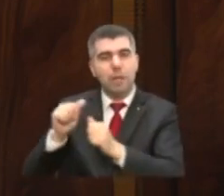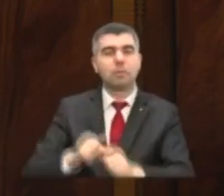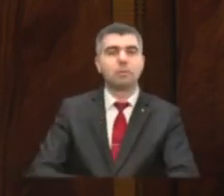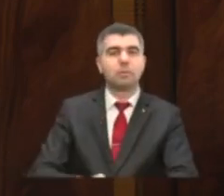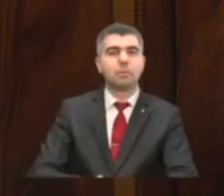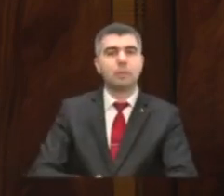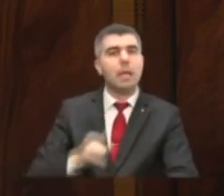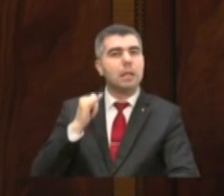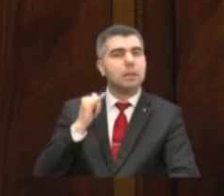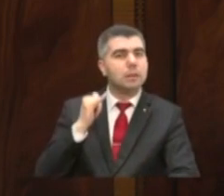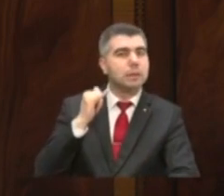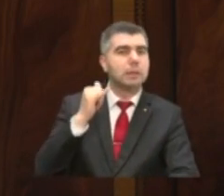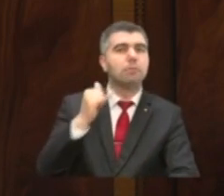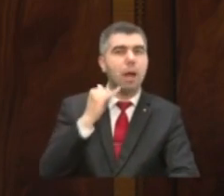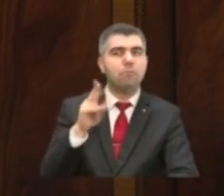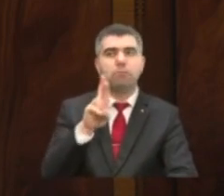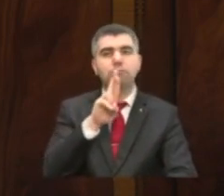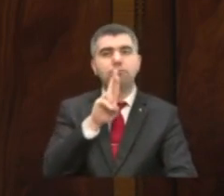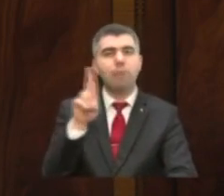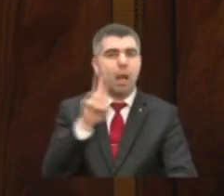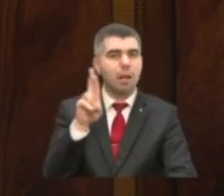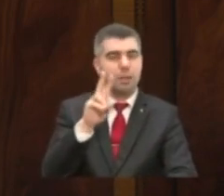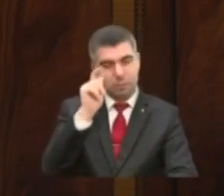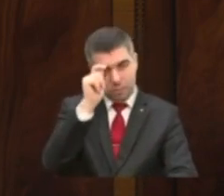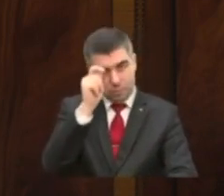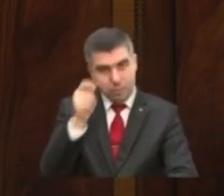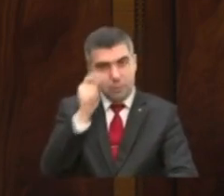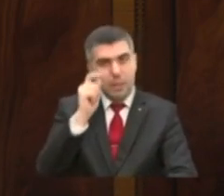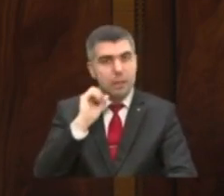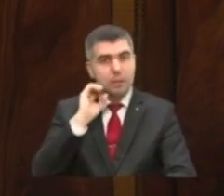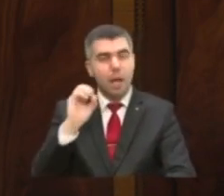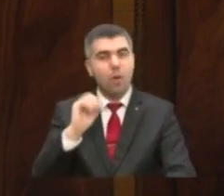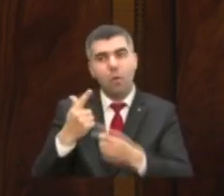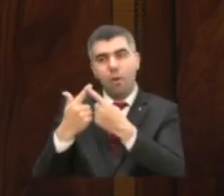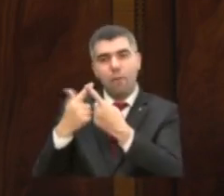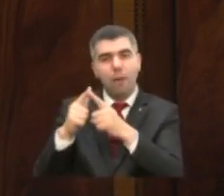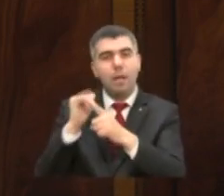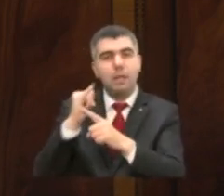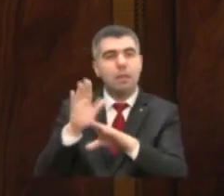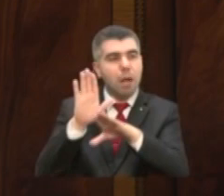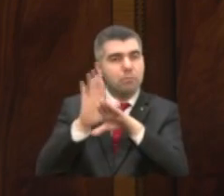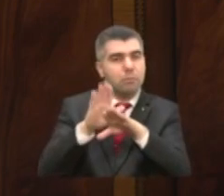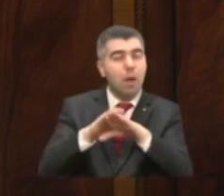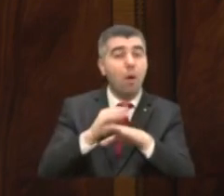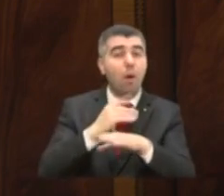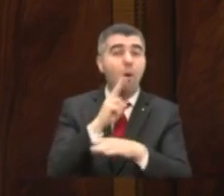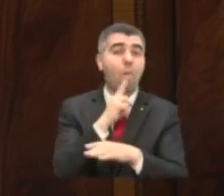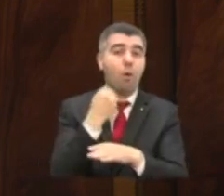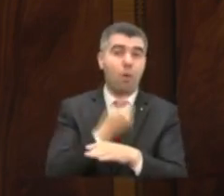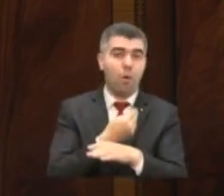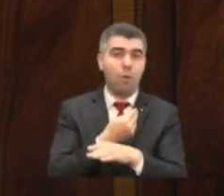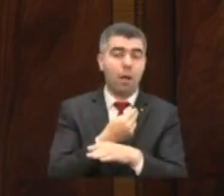الجلالة ينبه الحكومة والمتدخلين المختلفين لكي